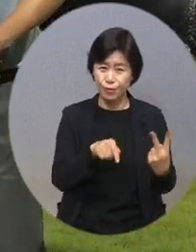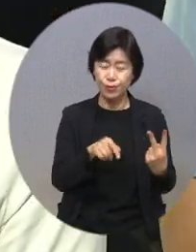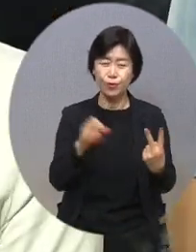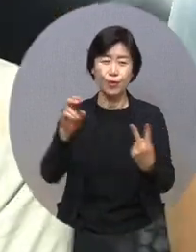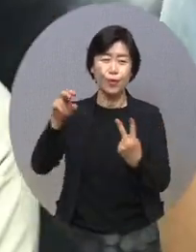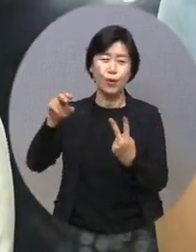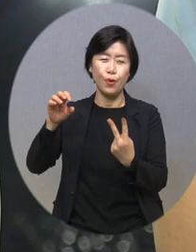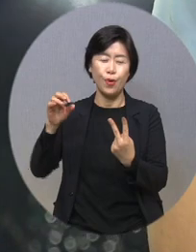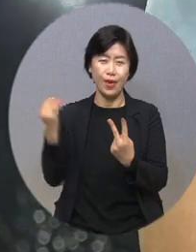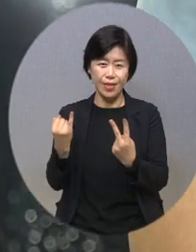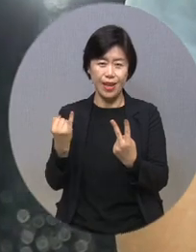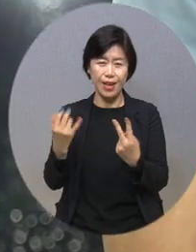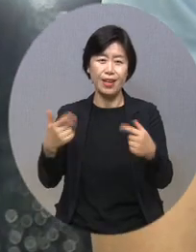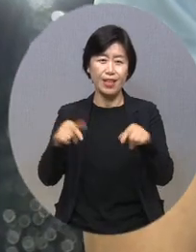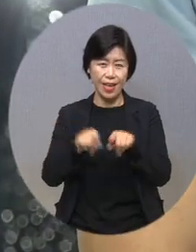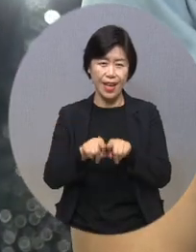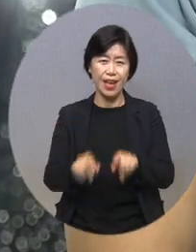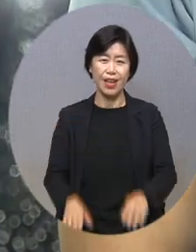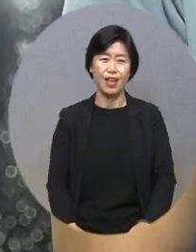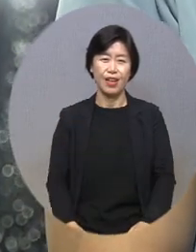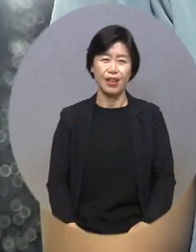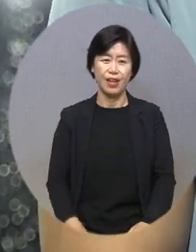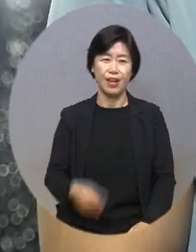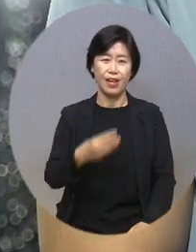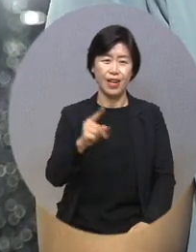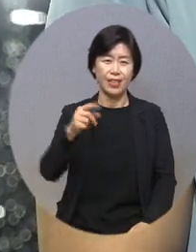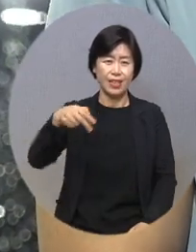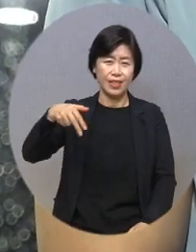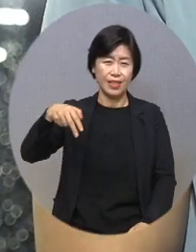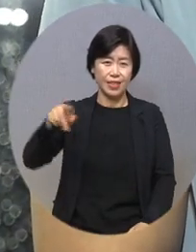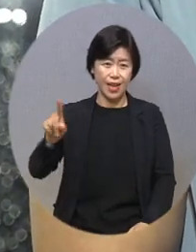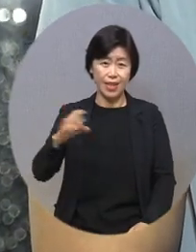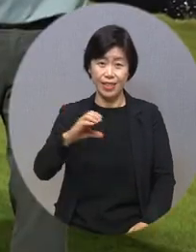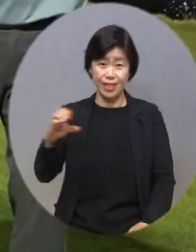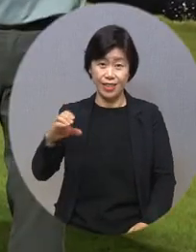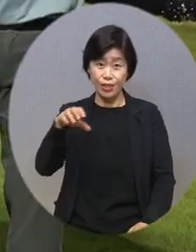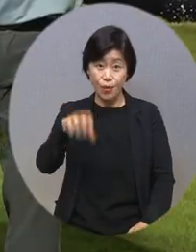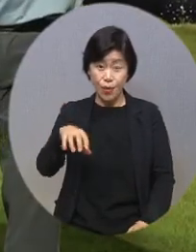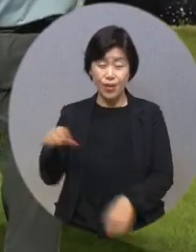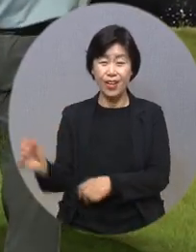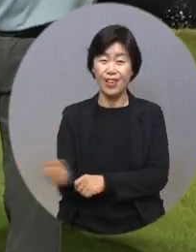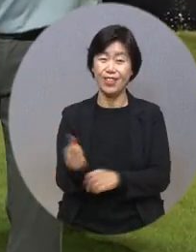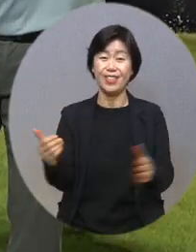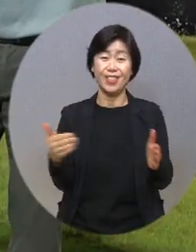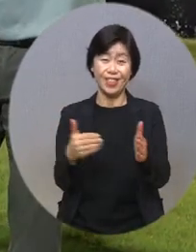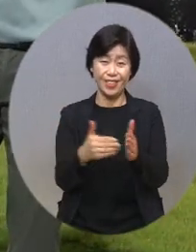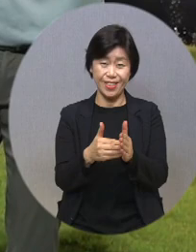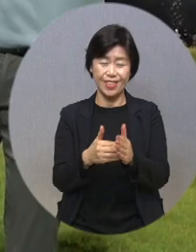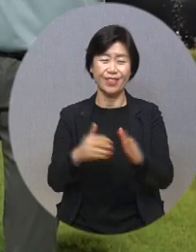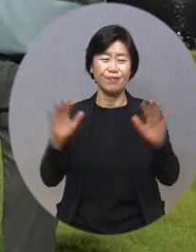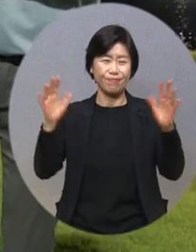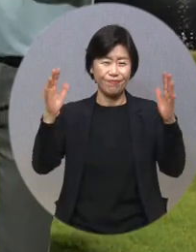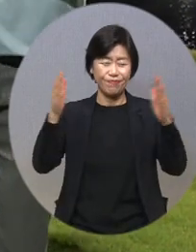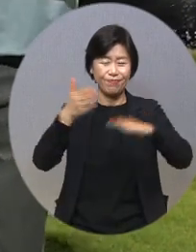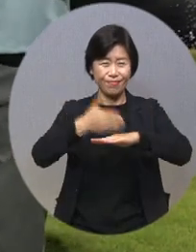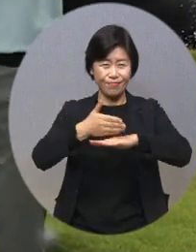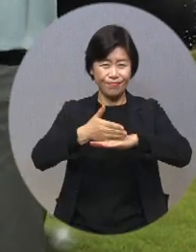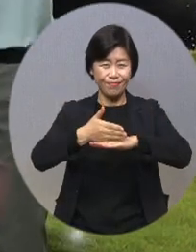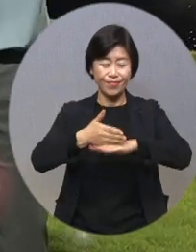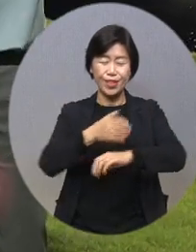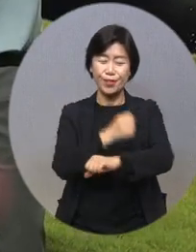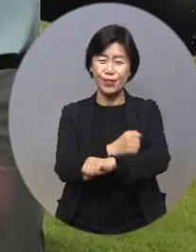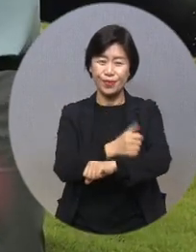유진공주와 라사CC, 포천에 있는 라사CC에서 즐겁게 라운딩했습니다, 여러분. 감사합니다. 고맙습니다. 감사합니다.